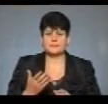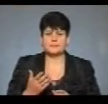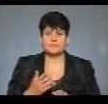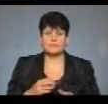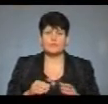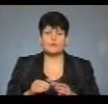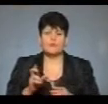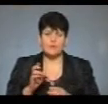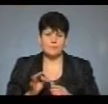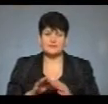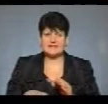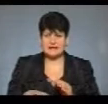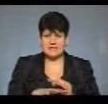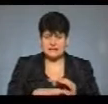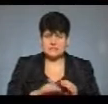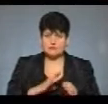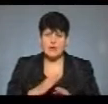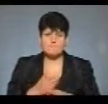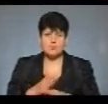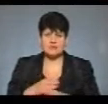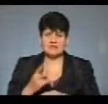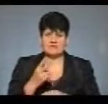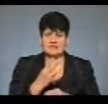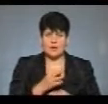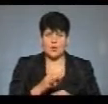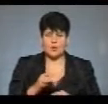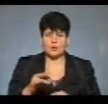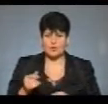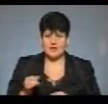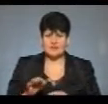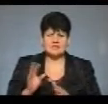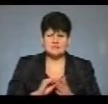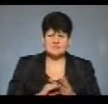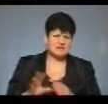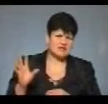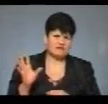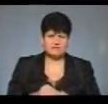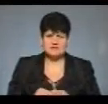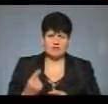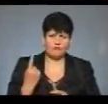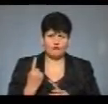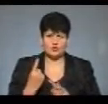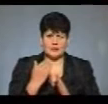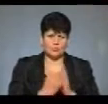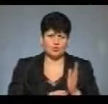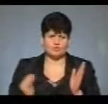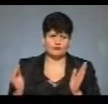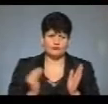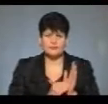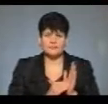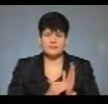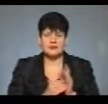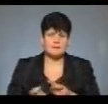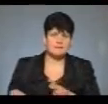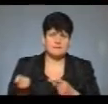сама безпосередньо дільниця була поділена на 2-3 округи. Так? А вони записали всіх в один протокол, так? І